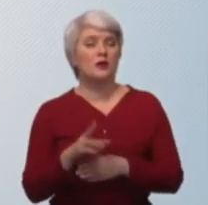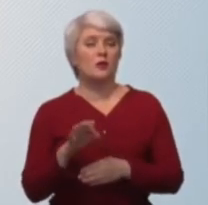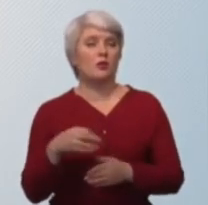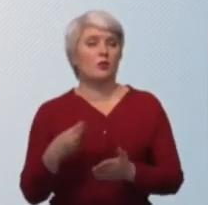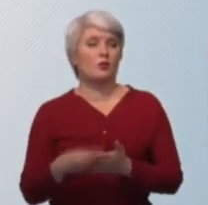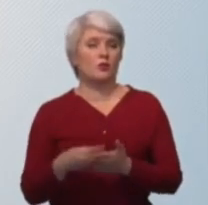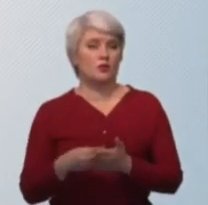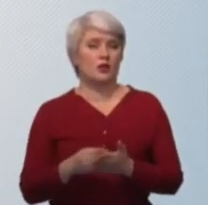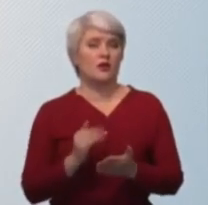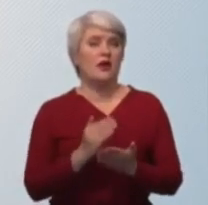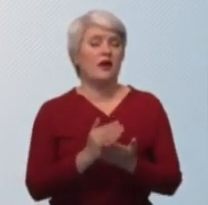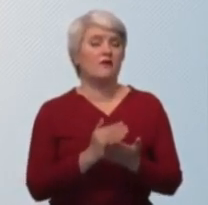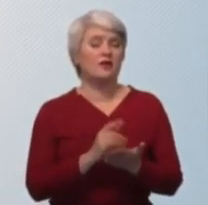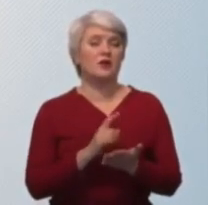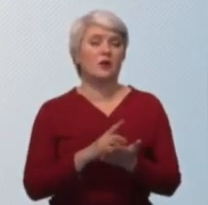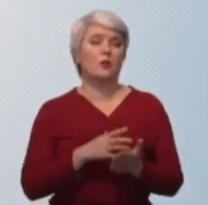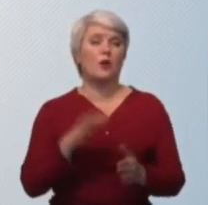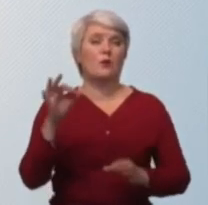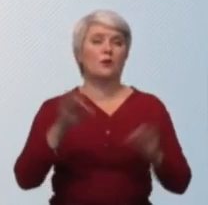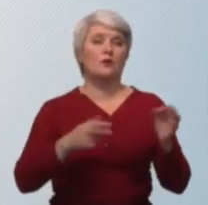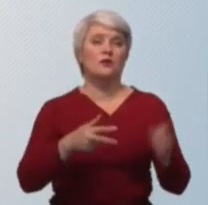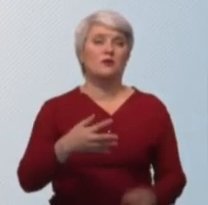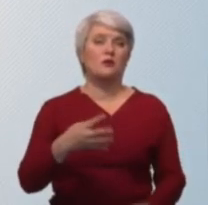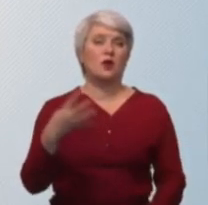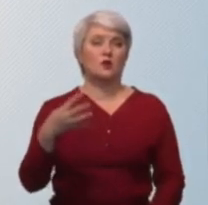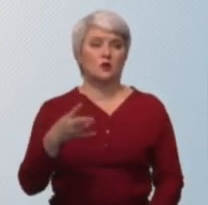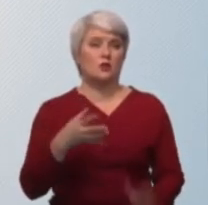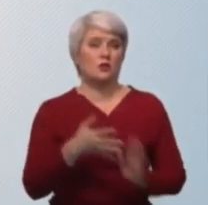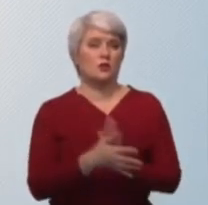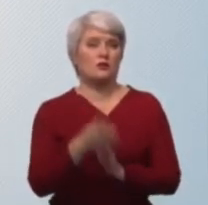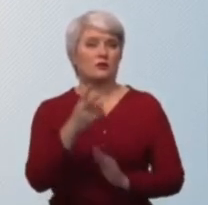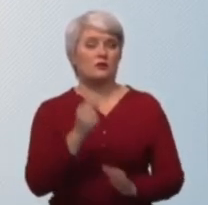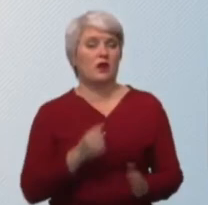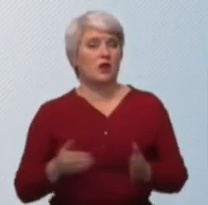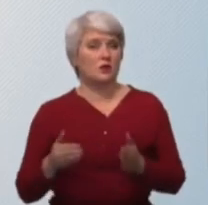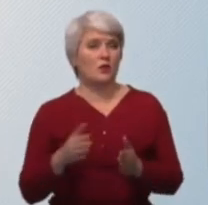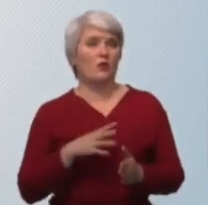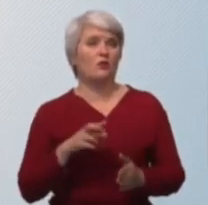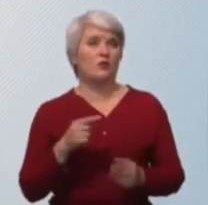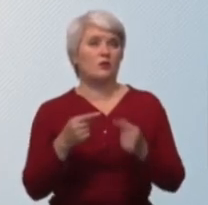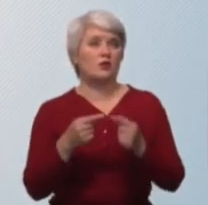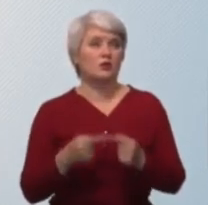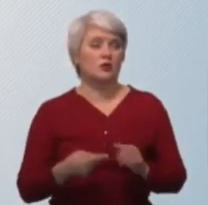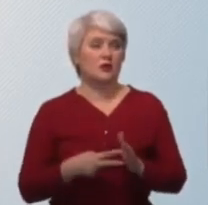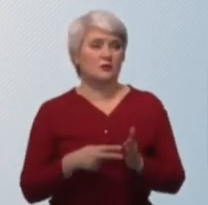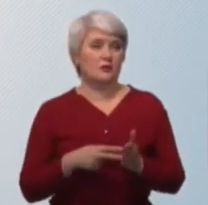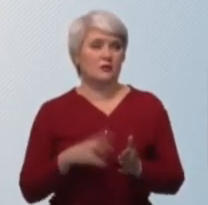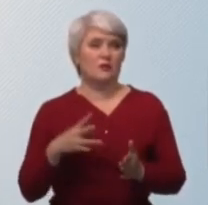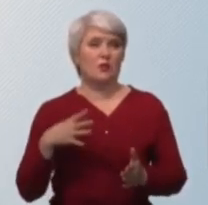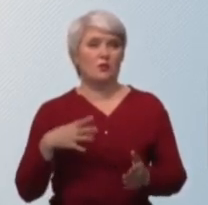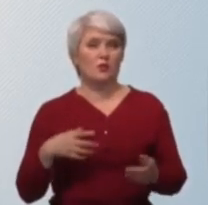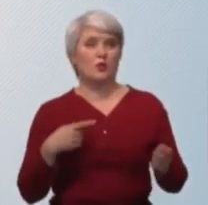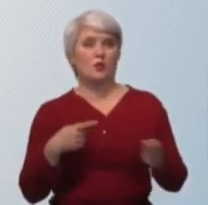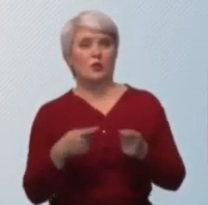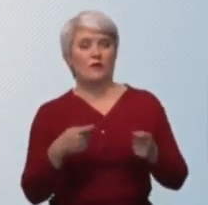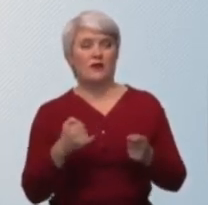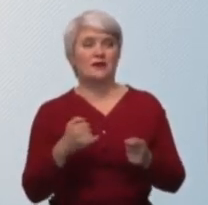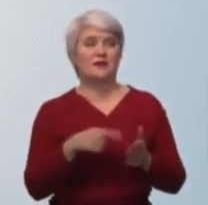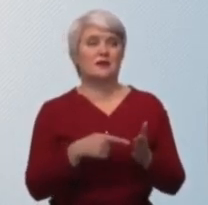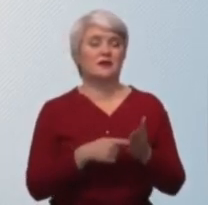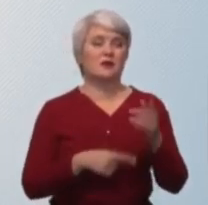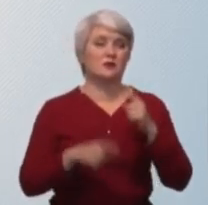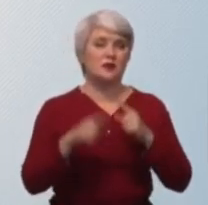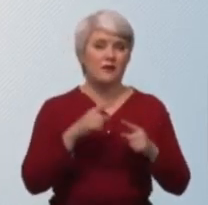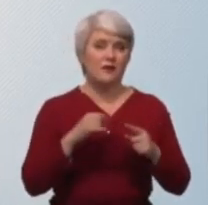бюджету должно было процентов 35-40 идти на дороги, и все это было бы четко спланировано, но пришлось торговаться с городским советом